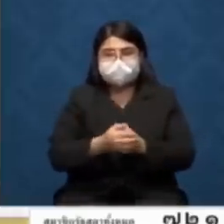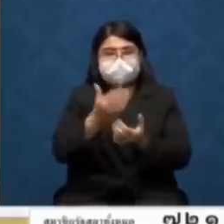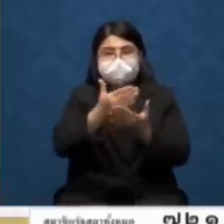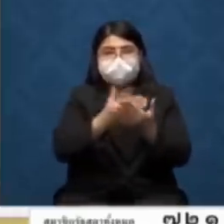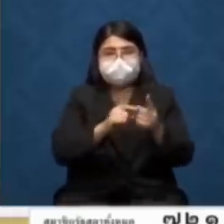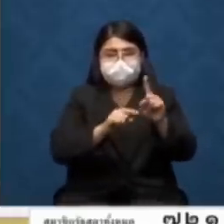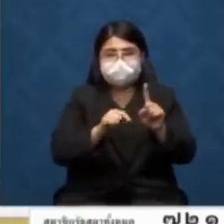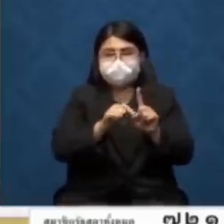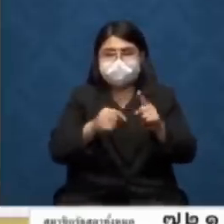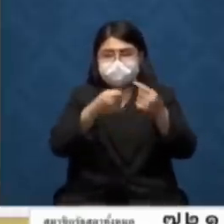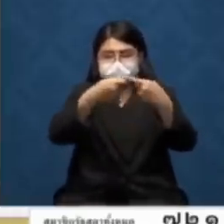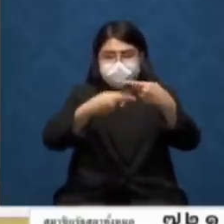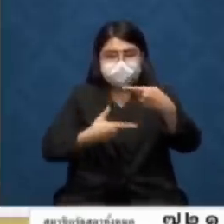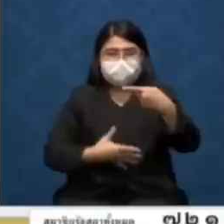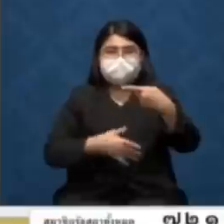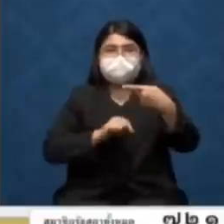4 จถข้อ 20, 30